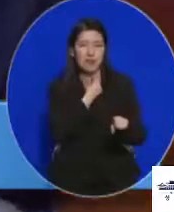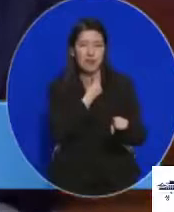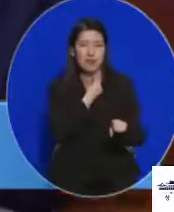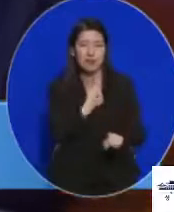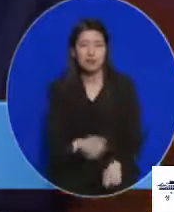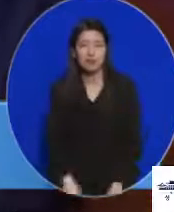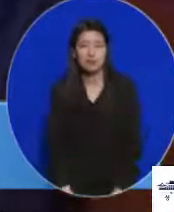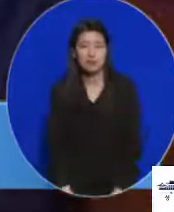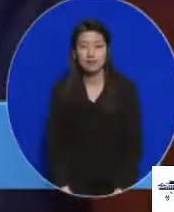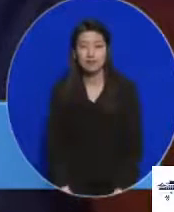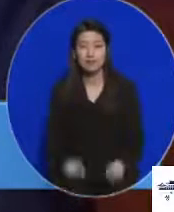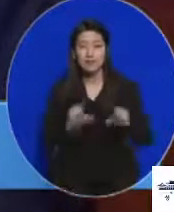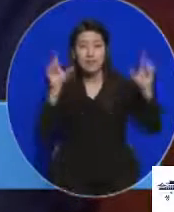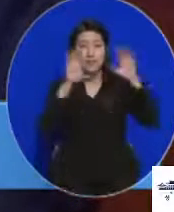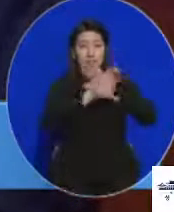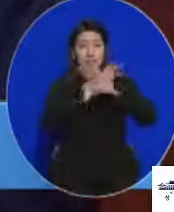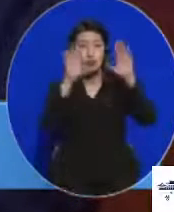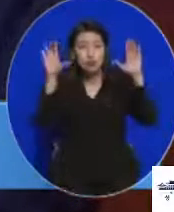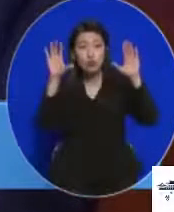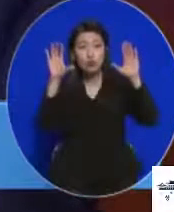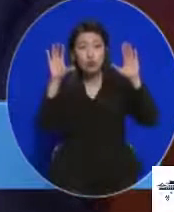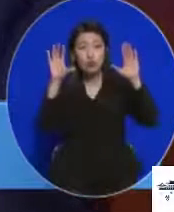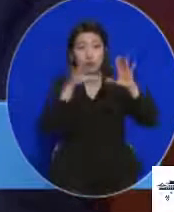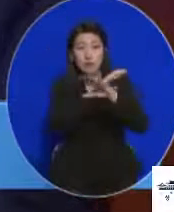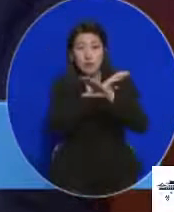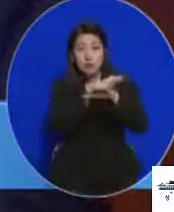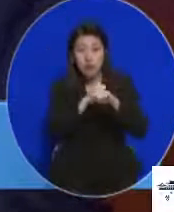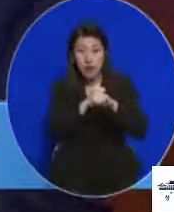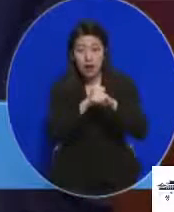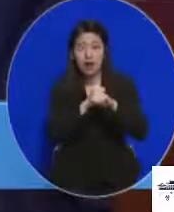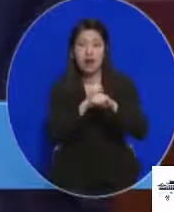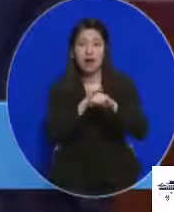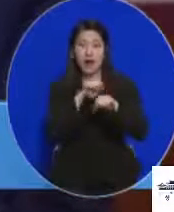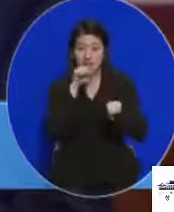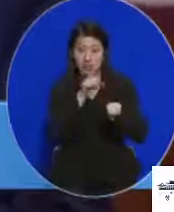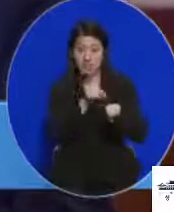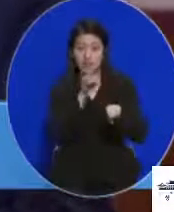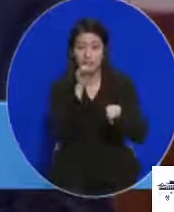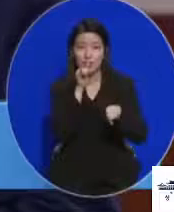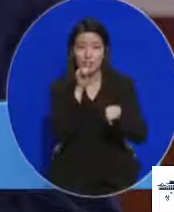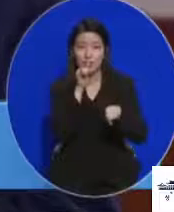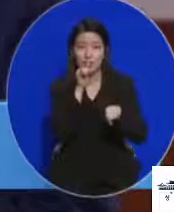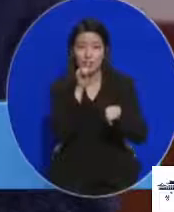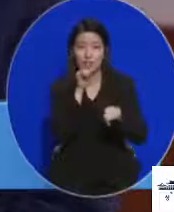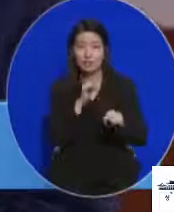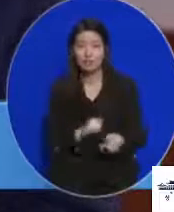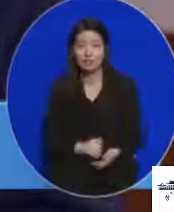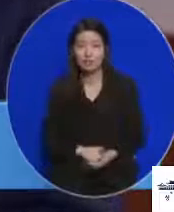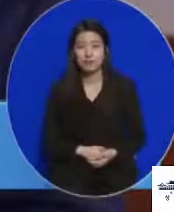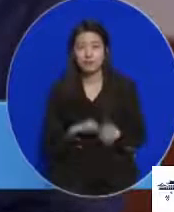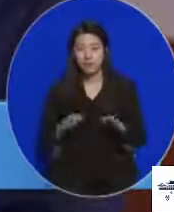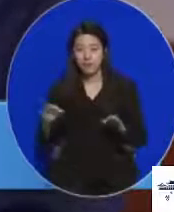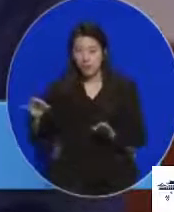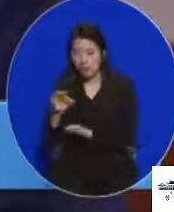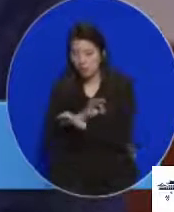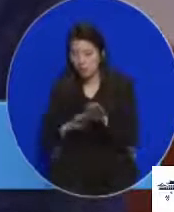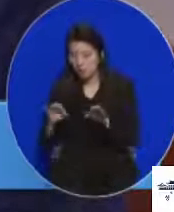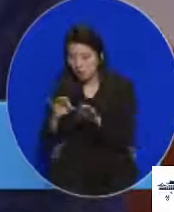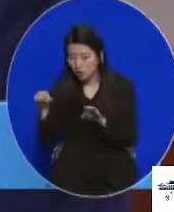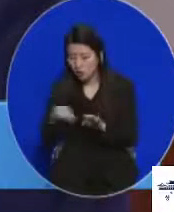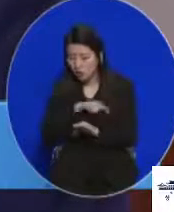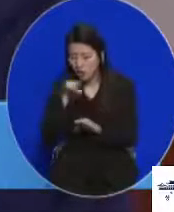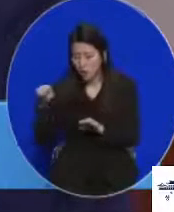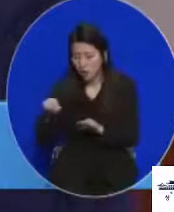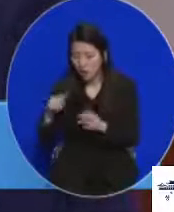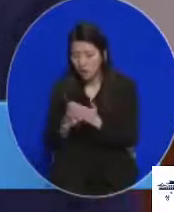올해는 듀 변화 협약 이행 원년 입니다 정부는 그동안 우리 경제 구조의 저탄수화물